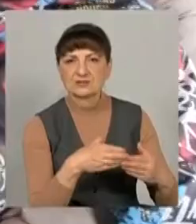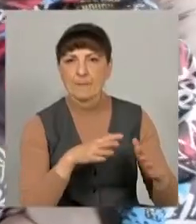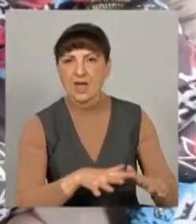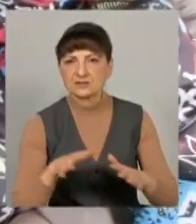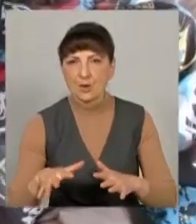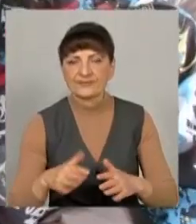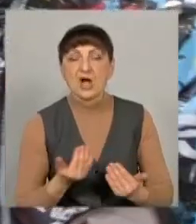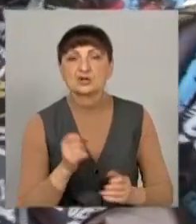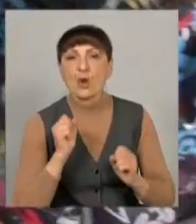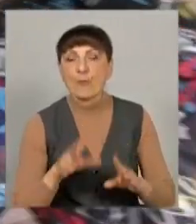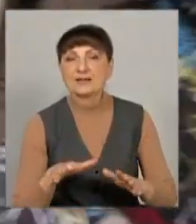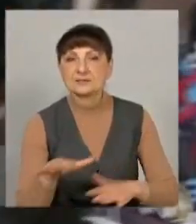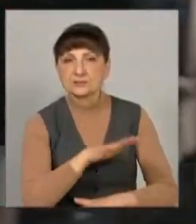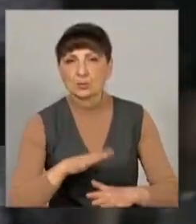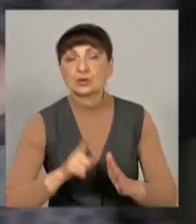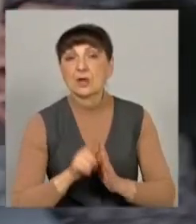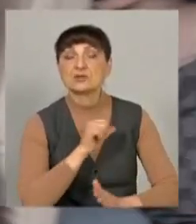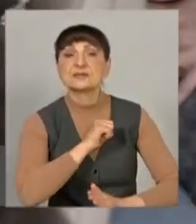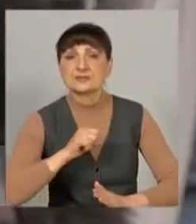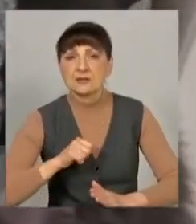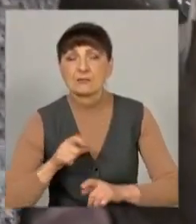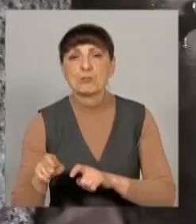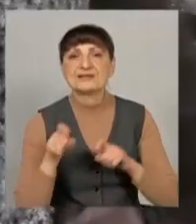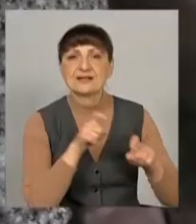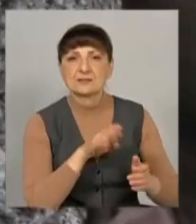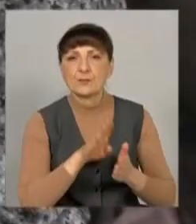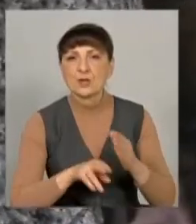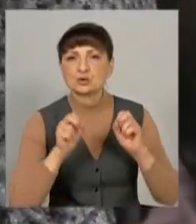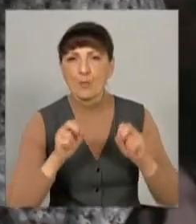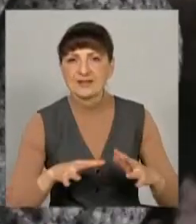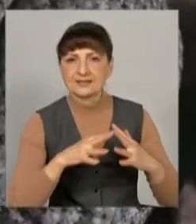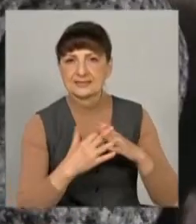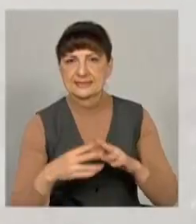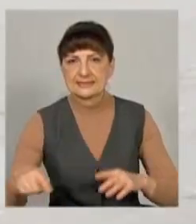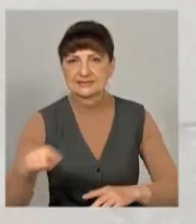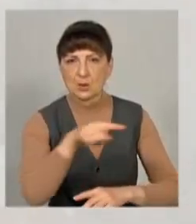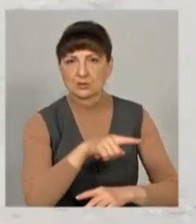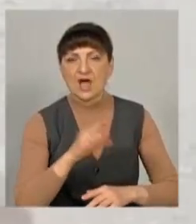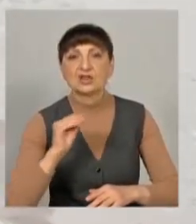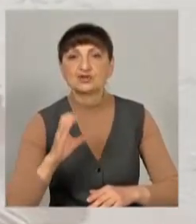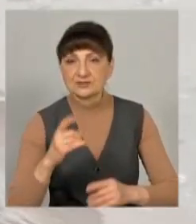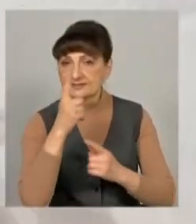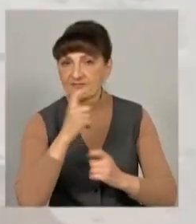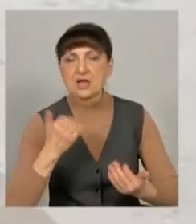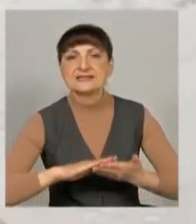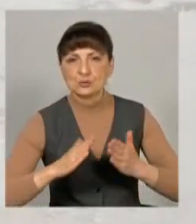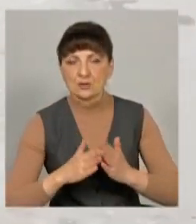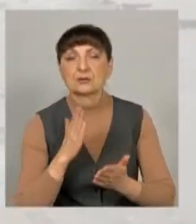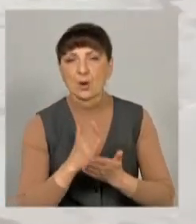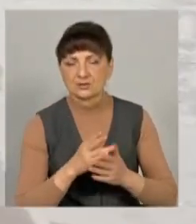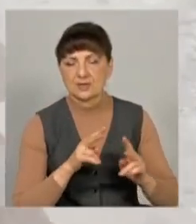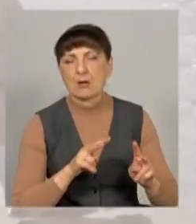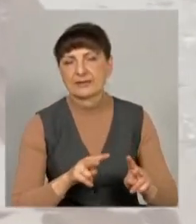пунктов. Жители опасных участков начали самостоятельно переселяться в безопасные населенные пункты. Но в ДЧС заявляют, что ситуация находится